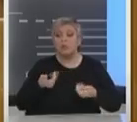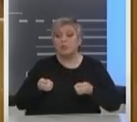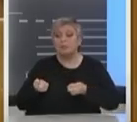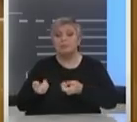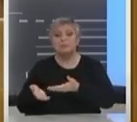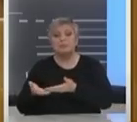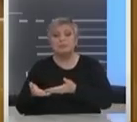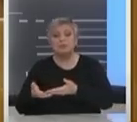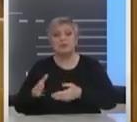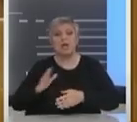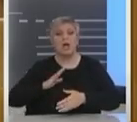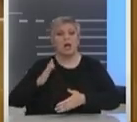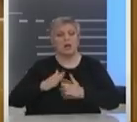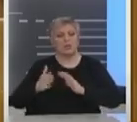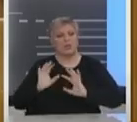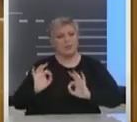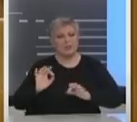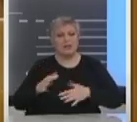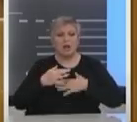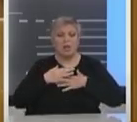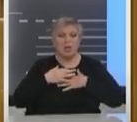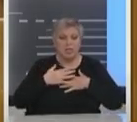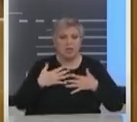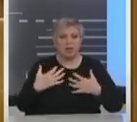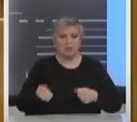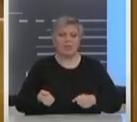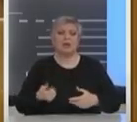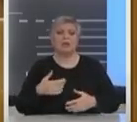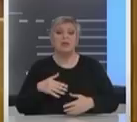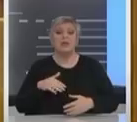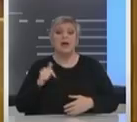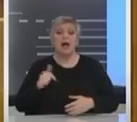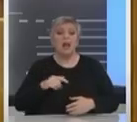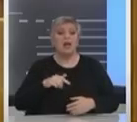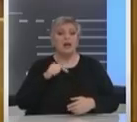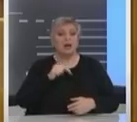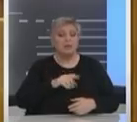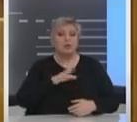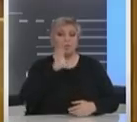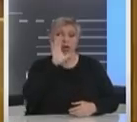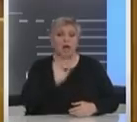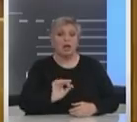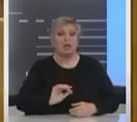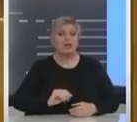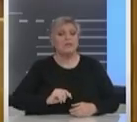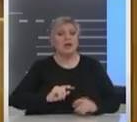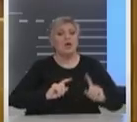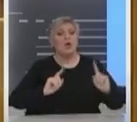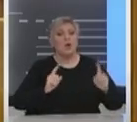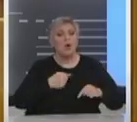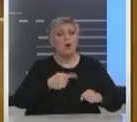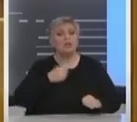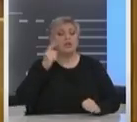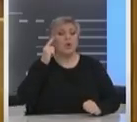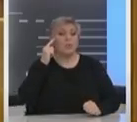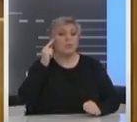σε ασφικτικές συνθήκες και αυτό ενδεχομένως να αποσταθεροποιεί την ιδεολογική συγκρότηση που εναποθέτει ολοκληρώνω στη δευτέρα